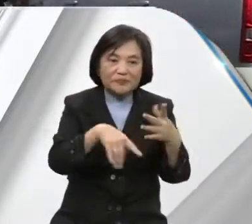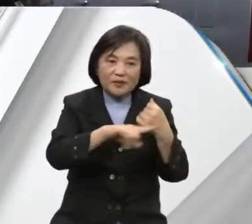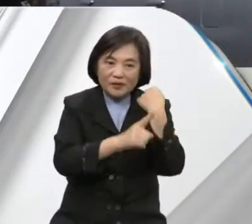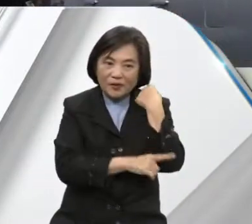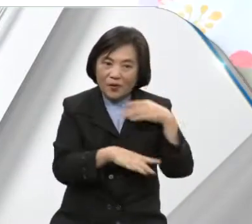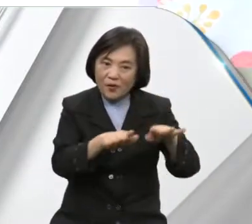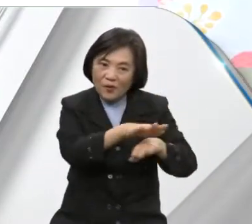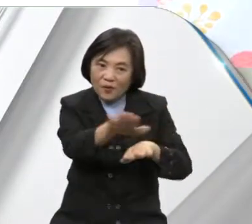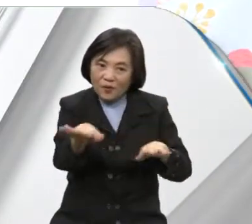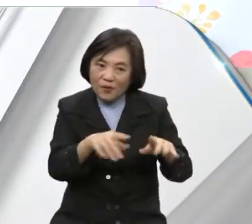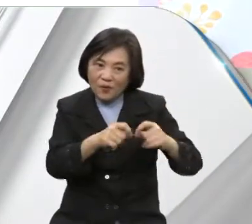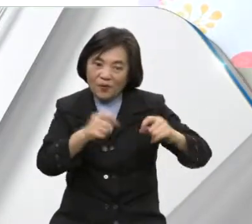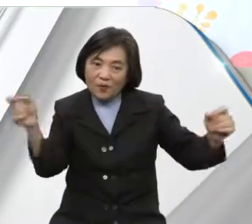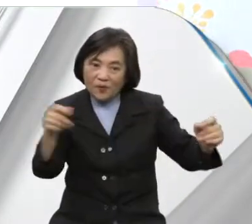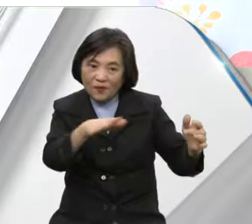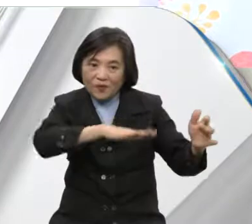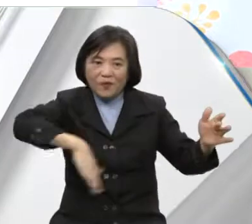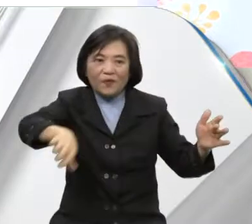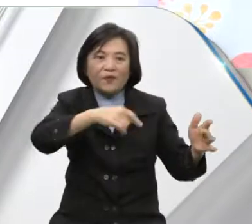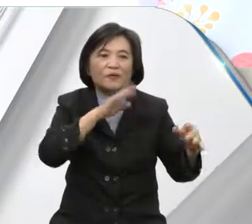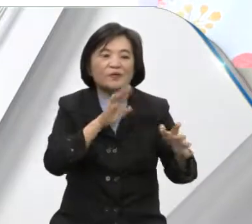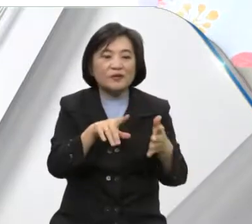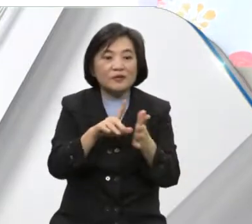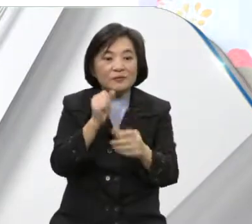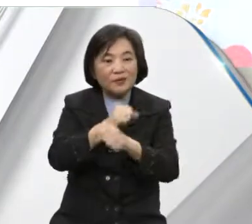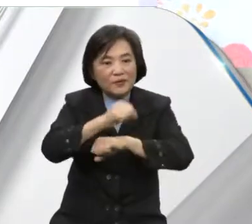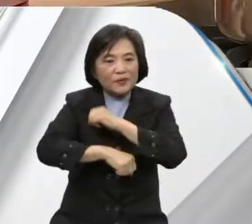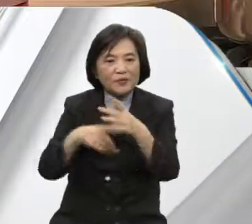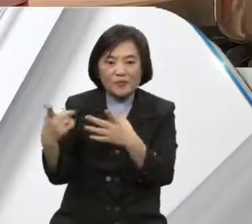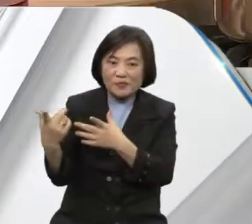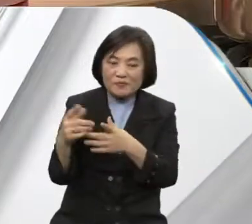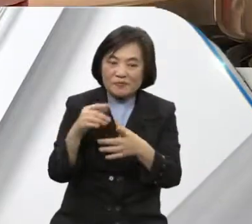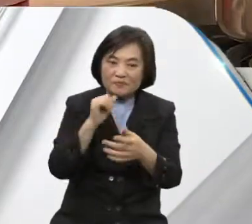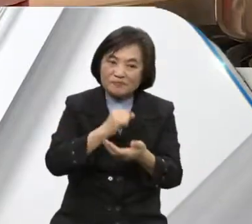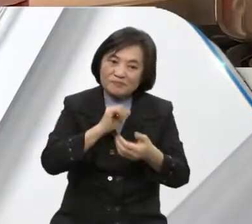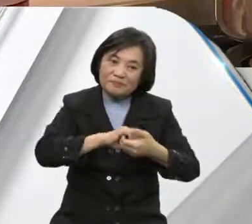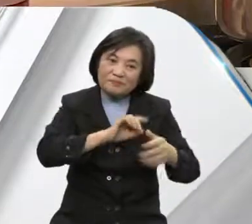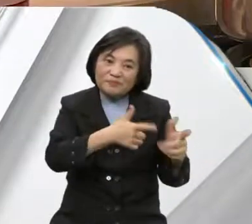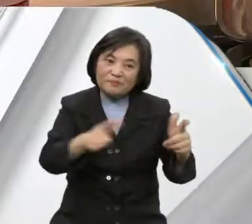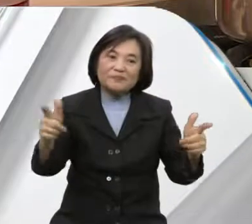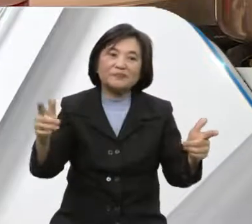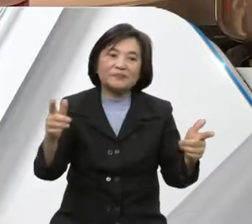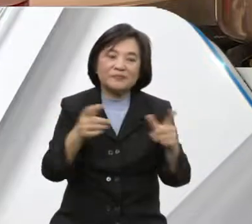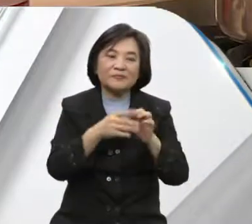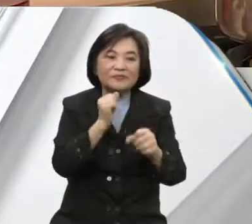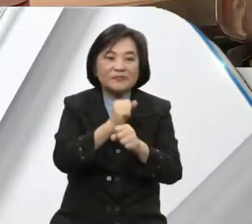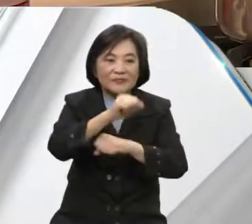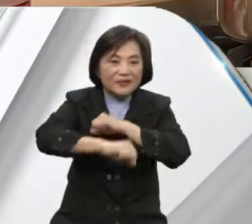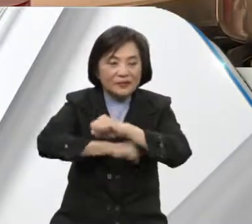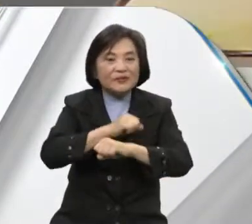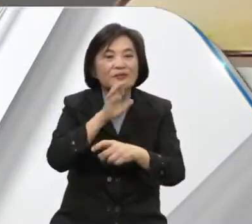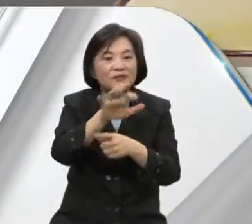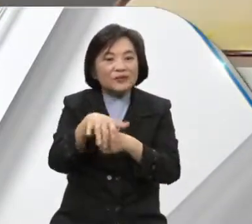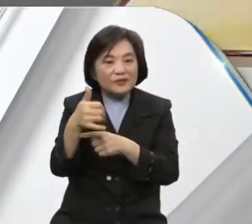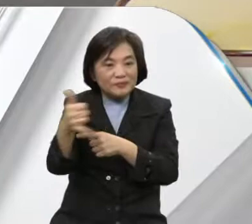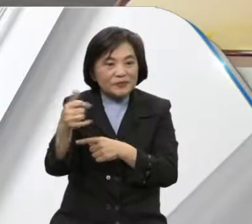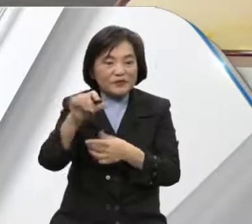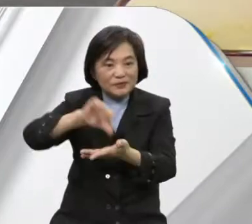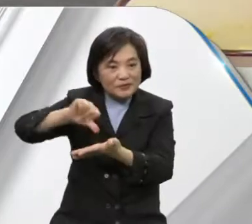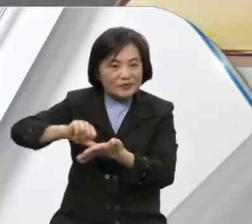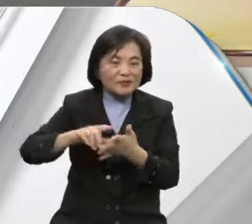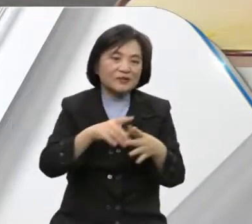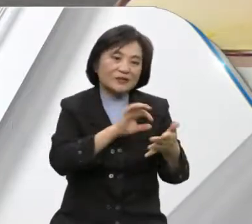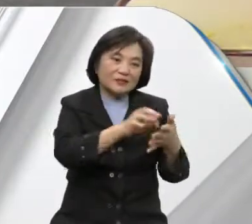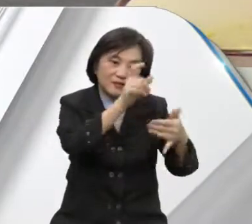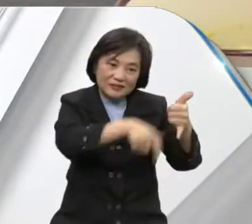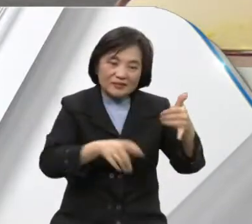北桥快乐农场因为无天气而派相关的农业料理工作，增加工作人流消费者的负托。不过营运单位